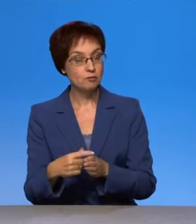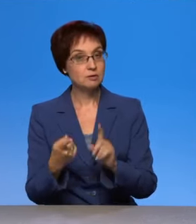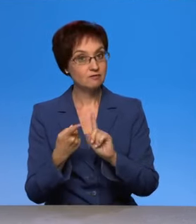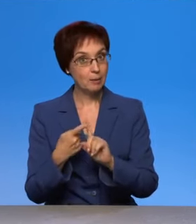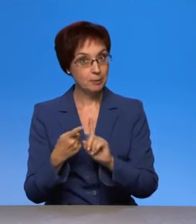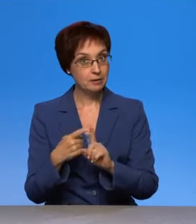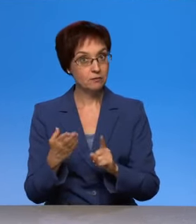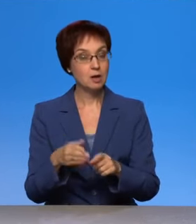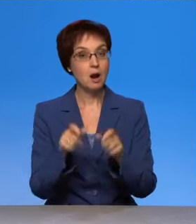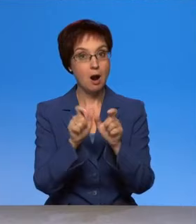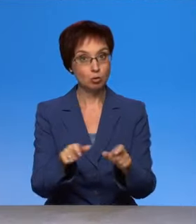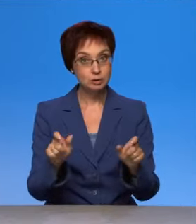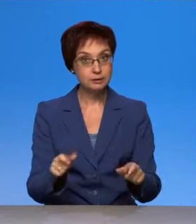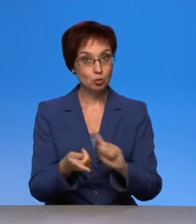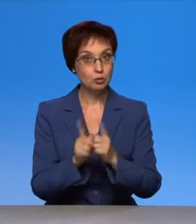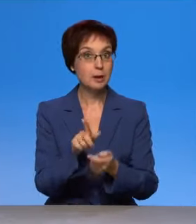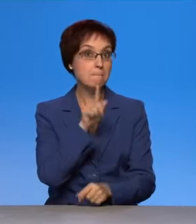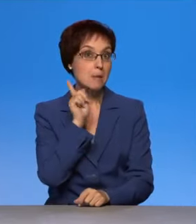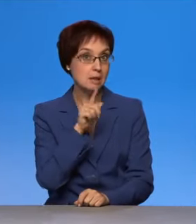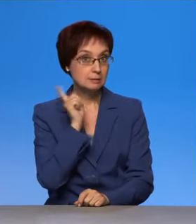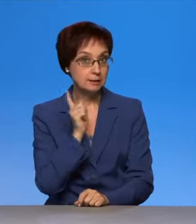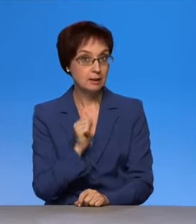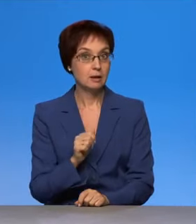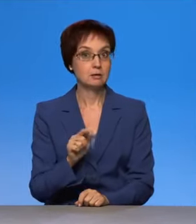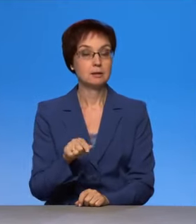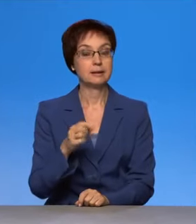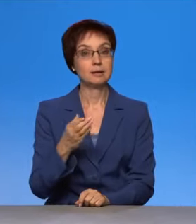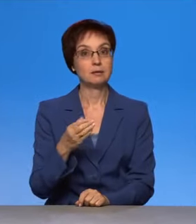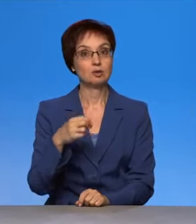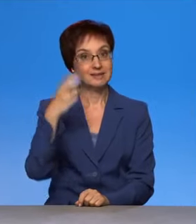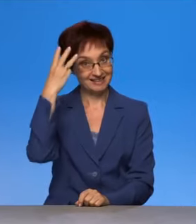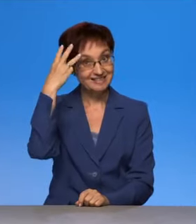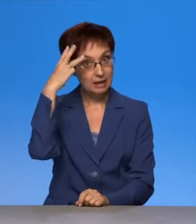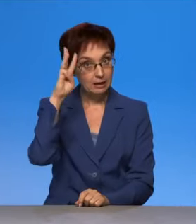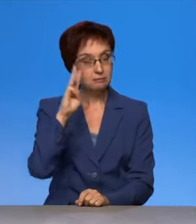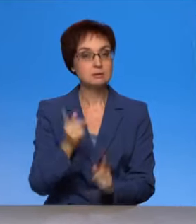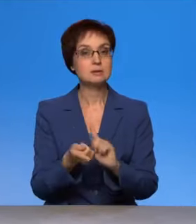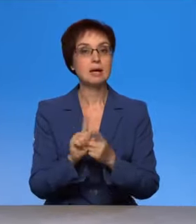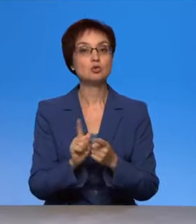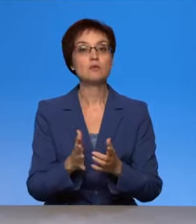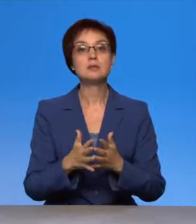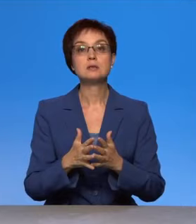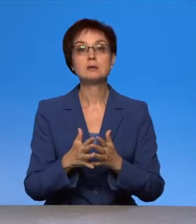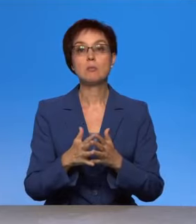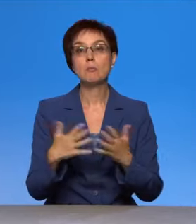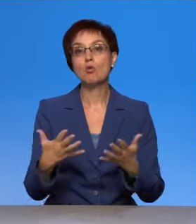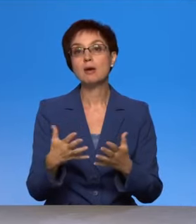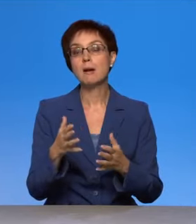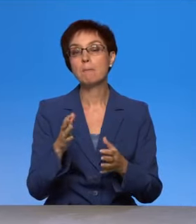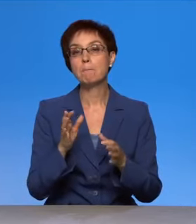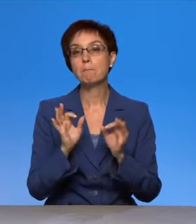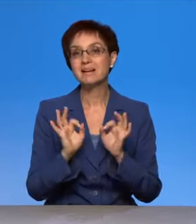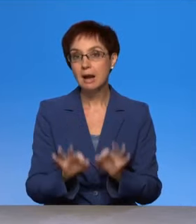аудитория молодеет, и тренд становится более, как бы это сказать, правильным, что ли, с точки